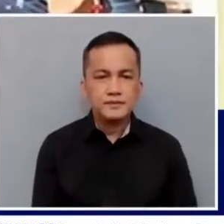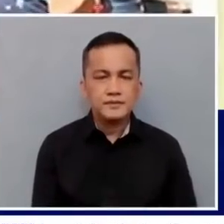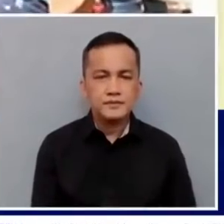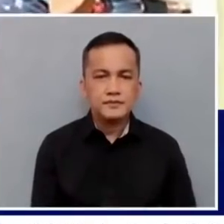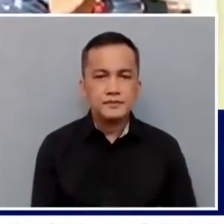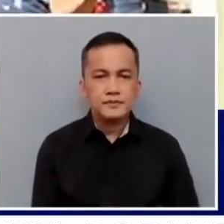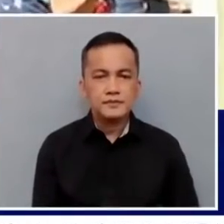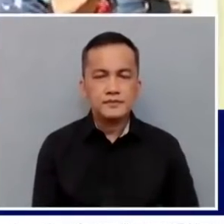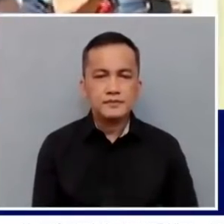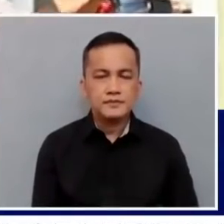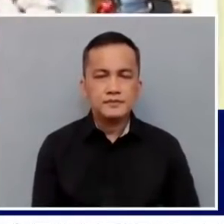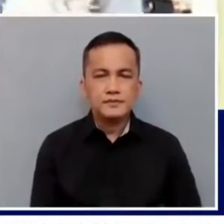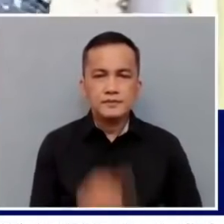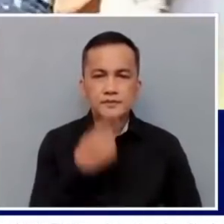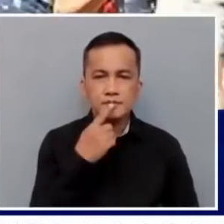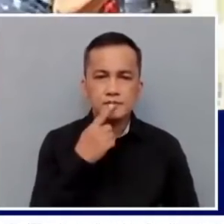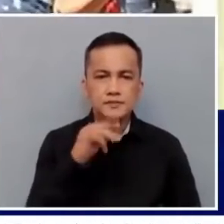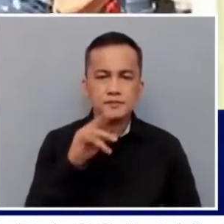Yeah.